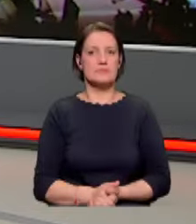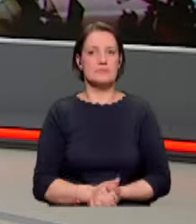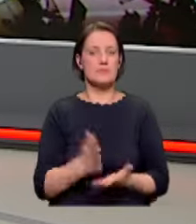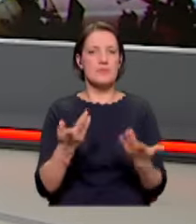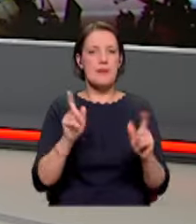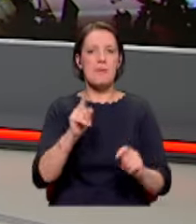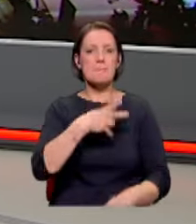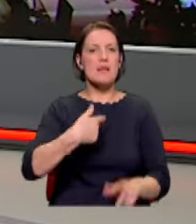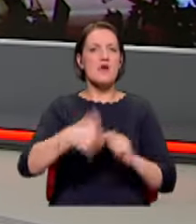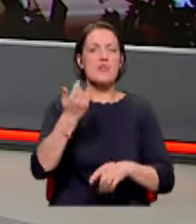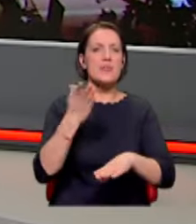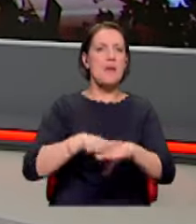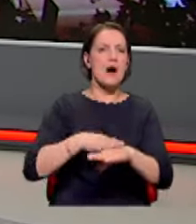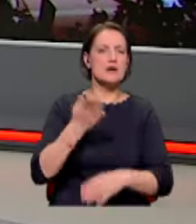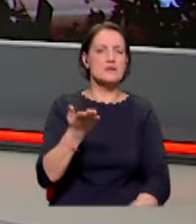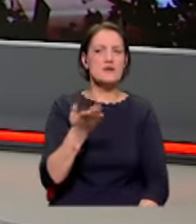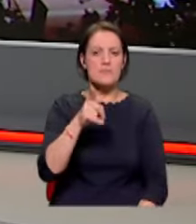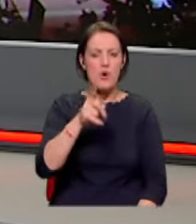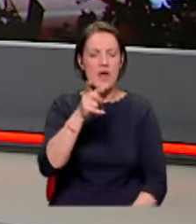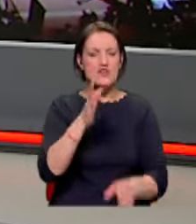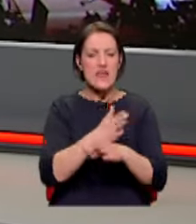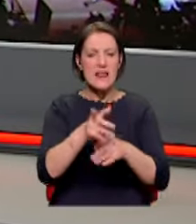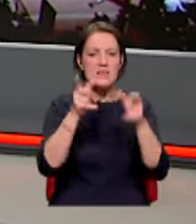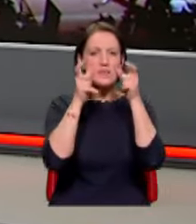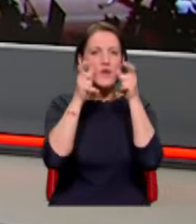Ne yapar bir belediye başkanı ya? Böyle şeylere dikkat etmek